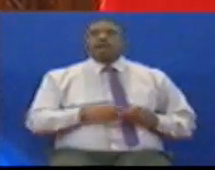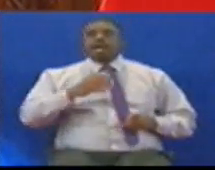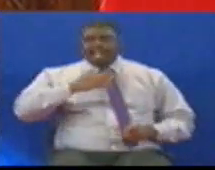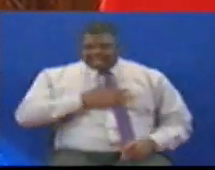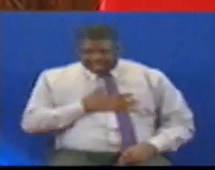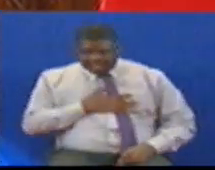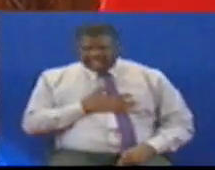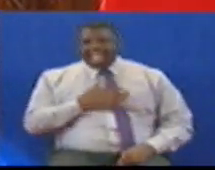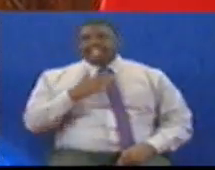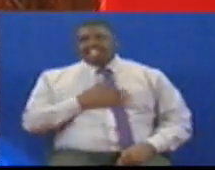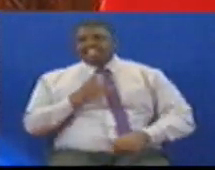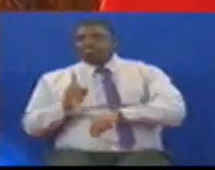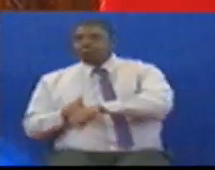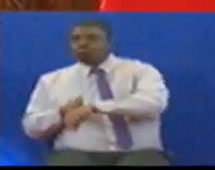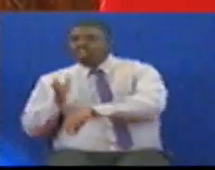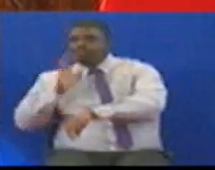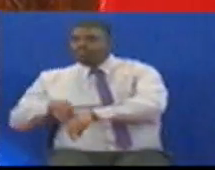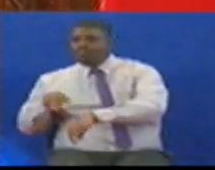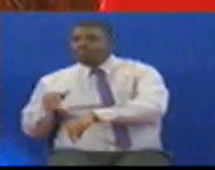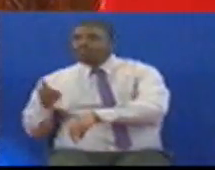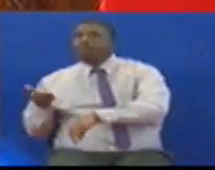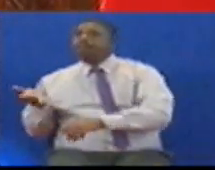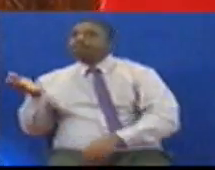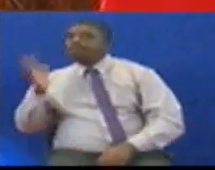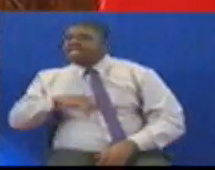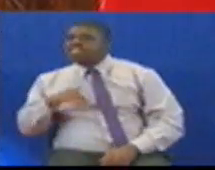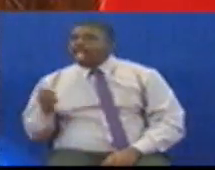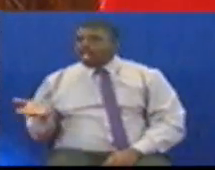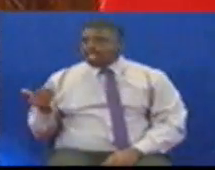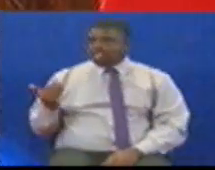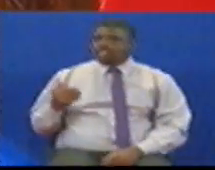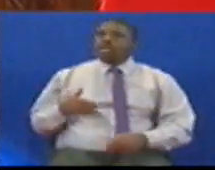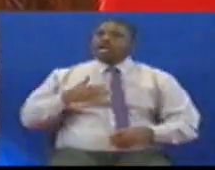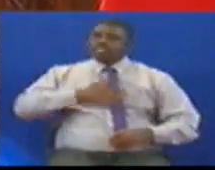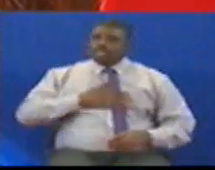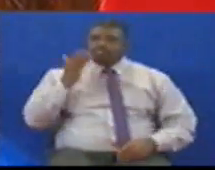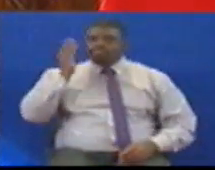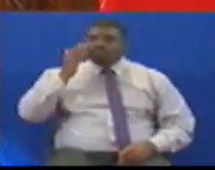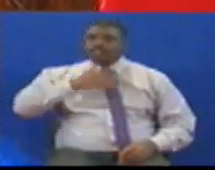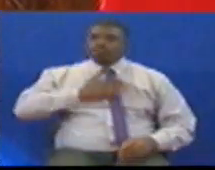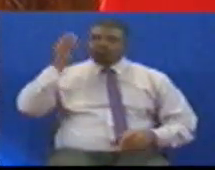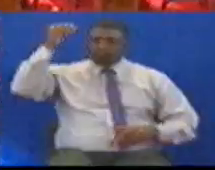pili malizia. Asante Mheshimiwa Spika, naomba speech yangu yote ingie kwenye Hansard.